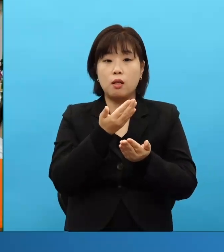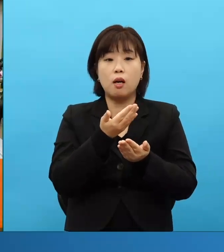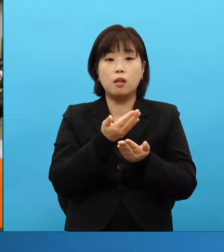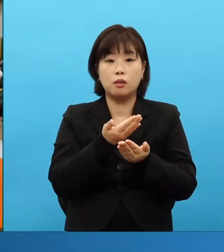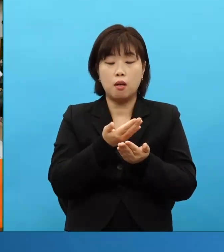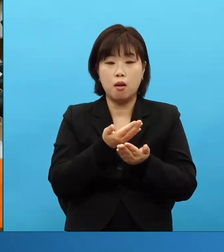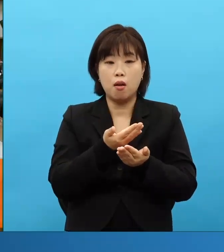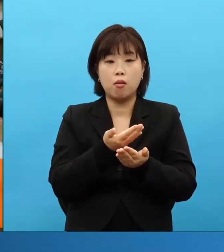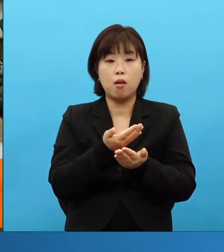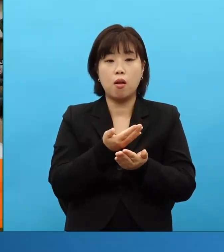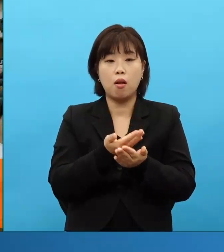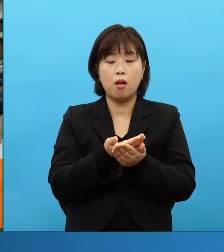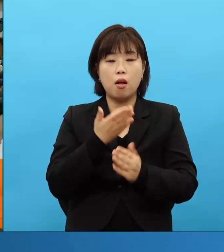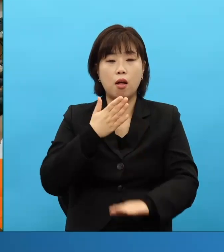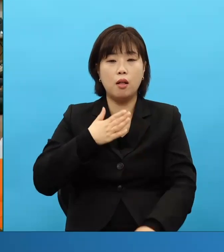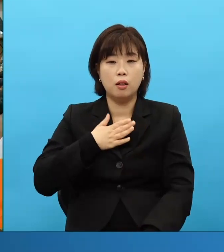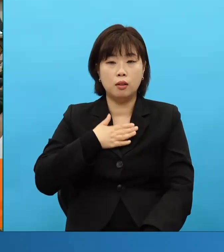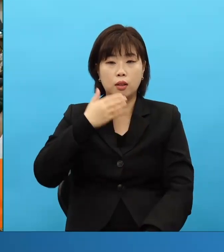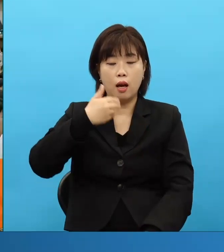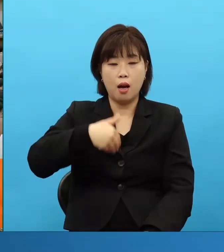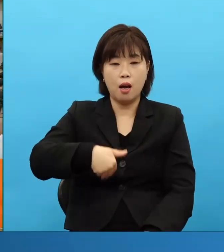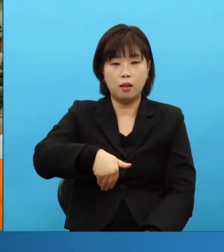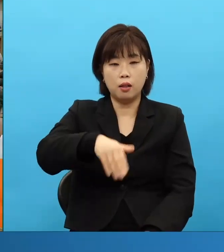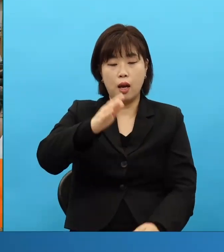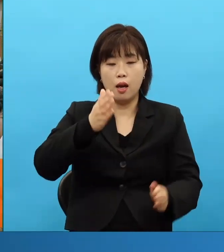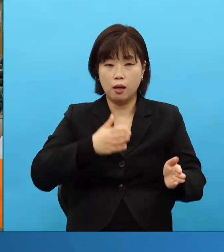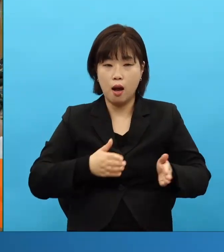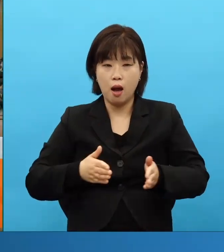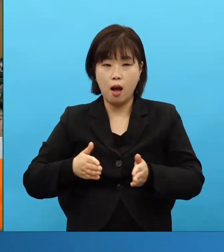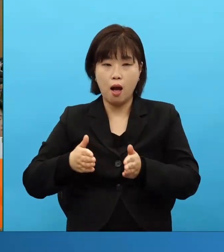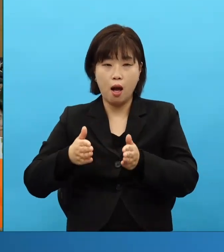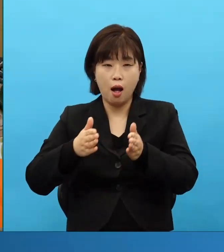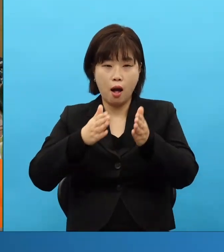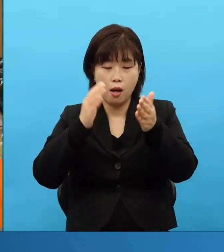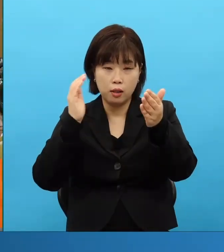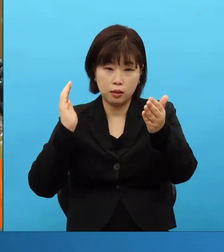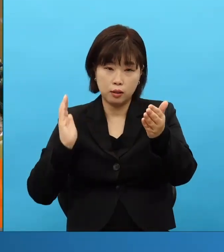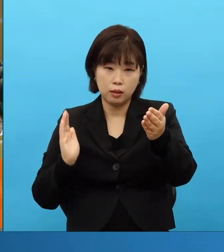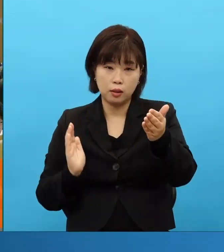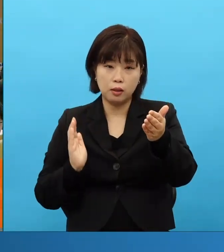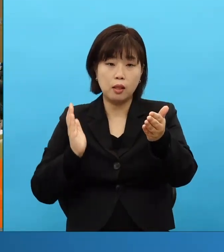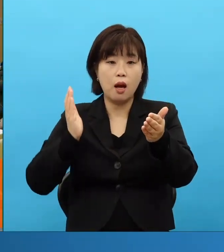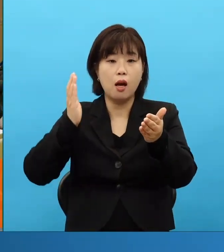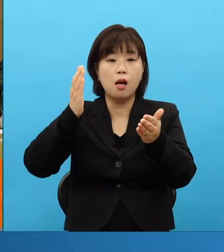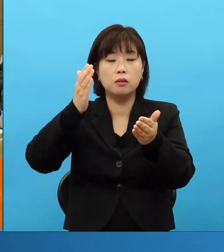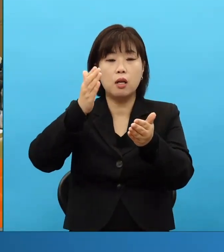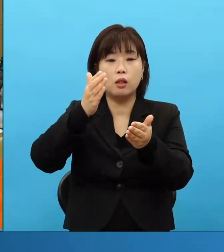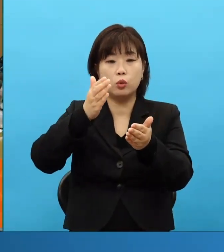생명보다 귀하나 나의 갈 길